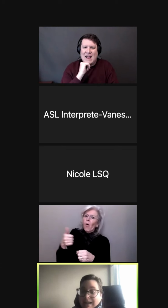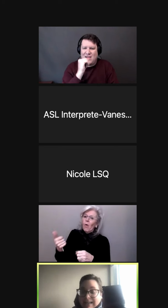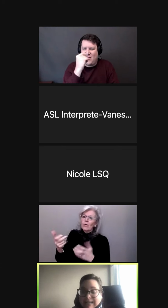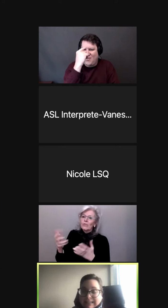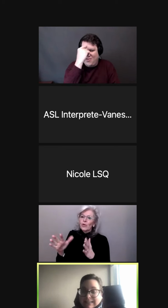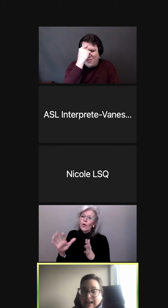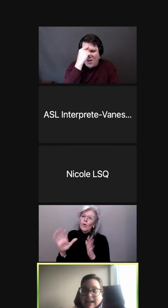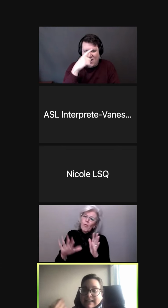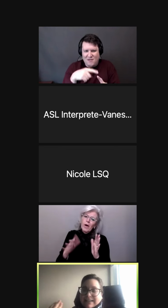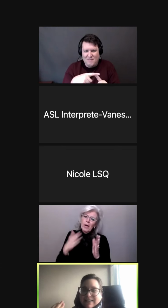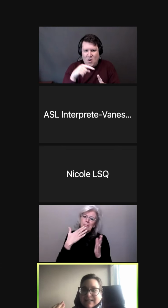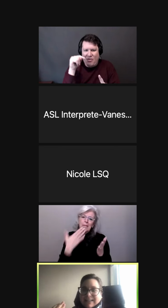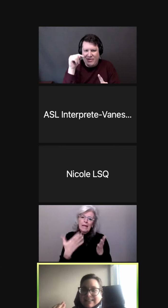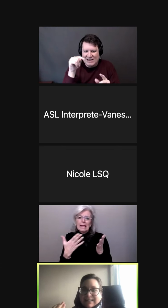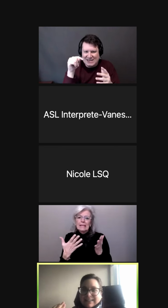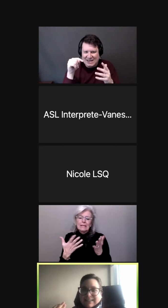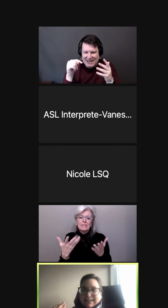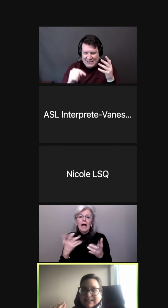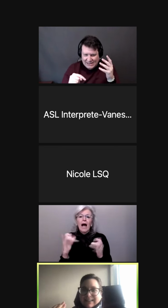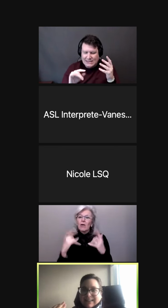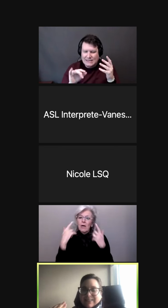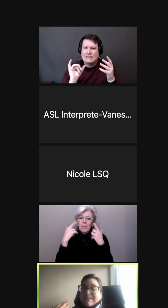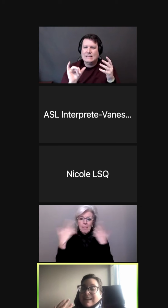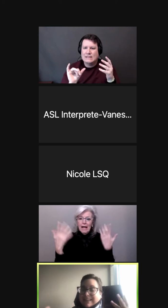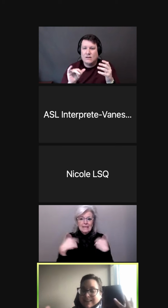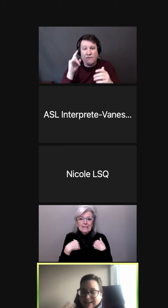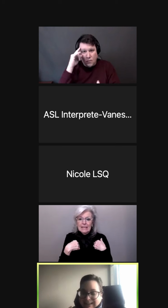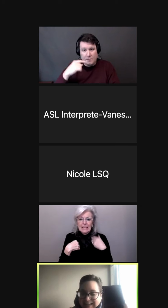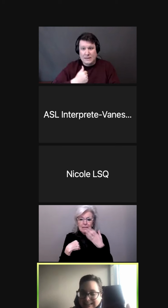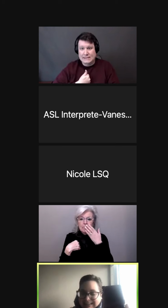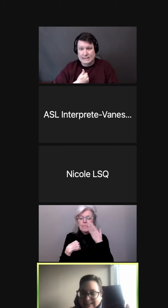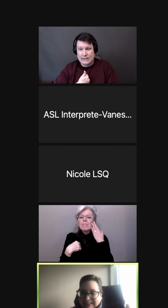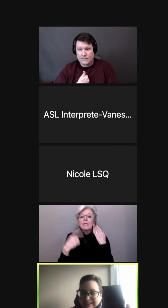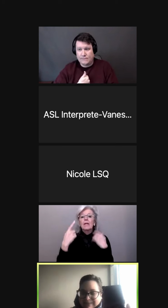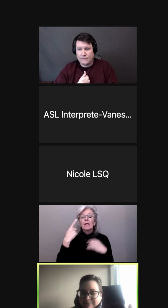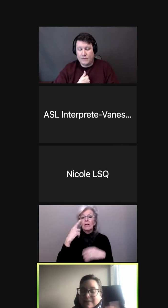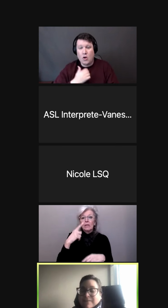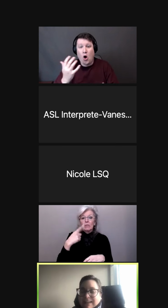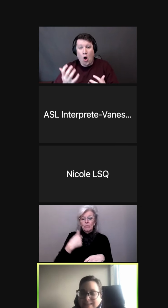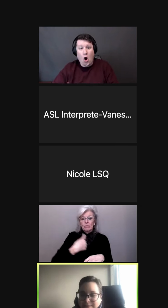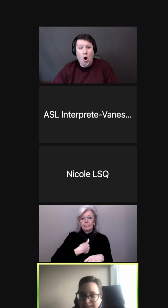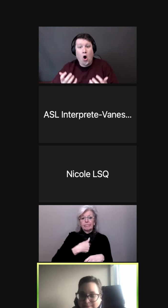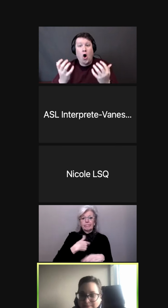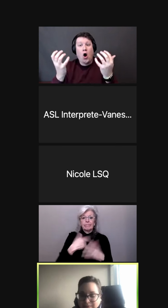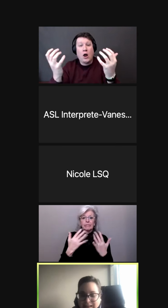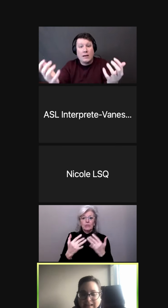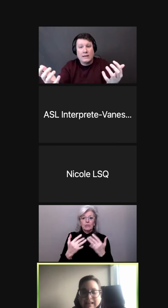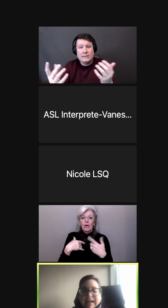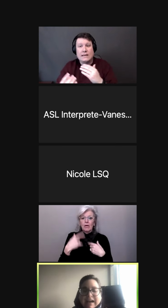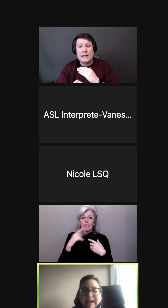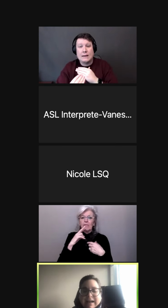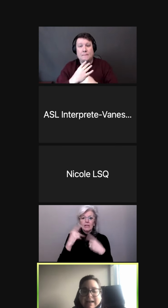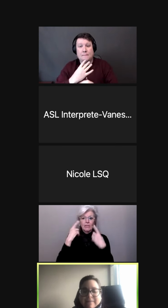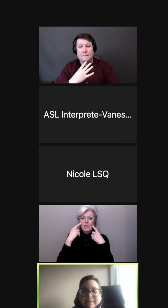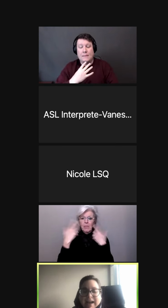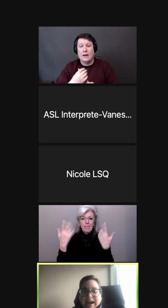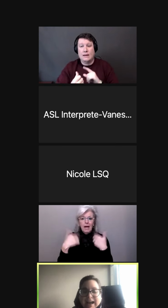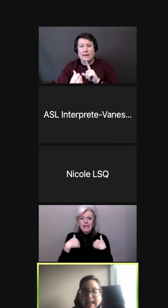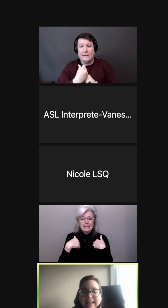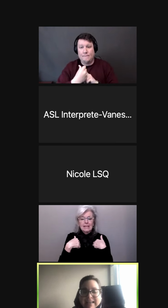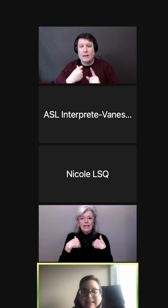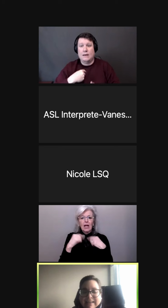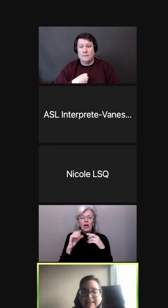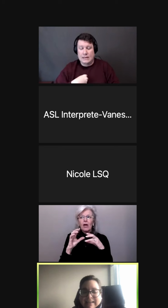moins parce que je n'y avais pas pensé et pour mes propres besoins, je n'avais pas pensé à la